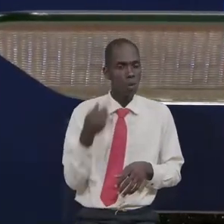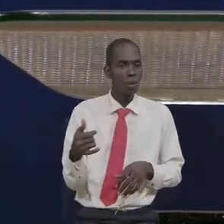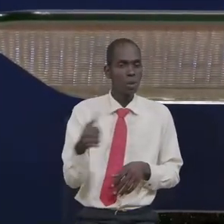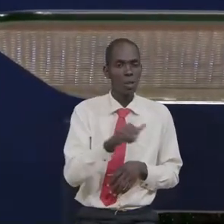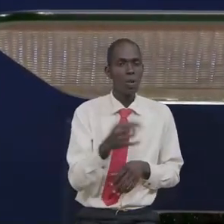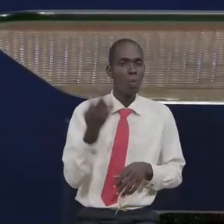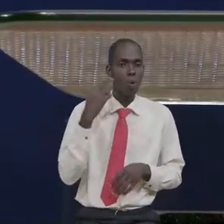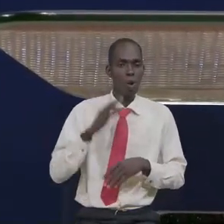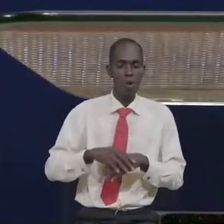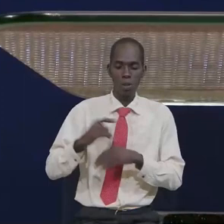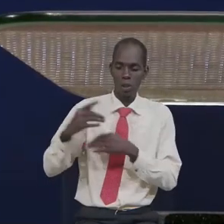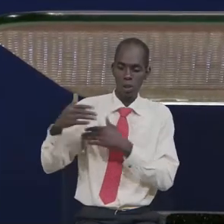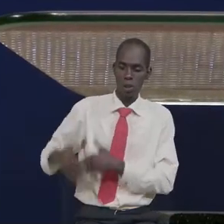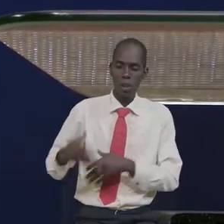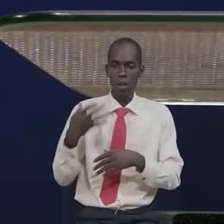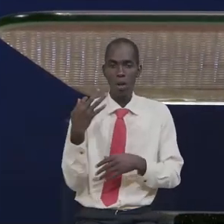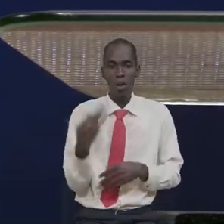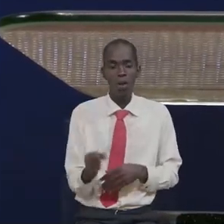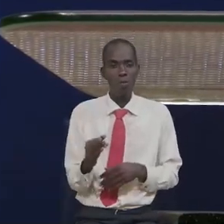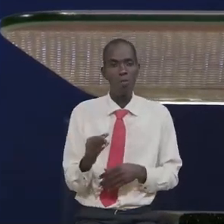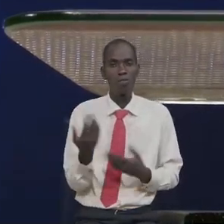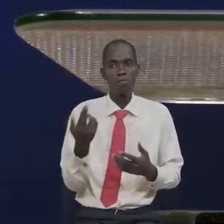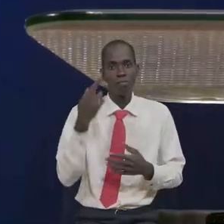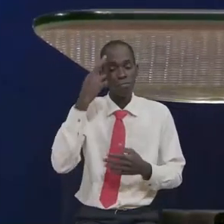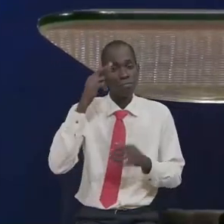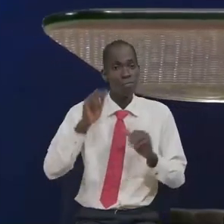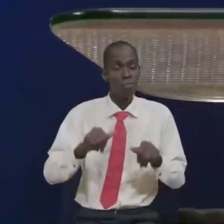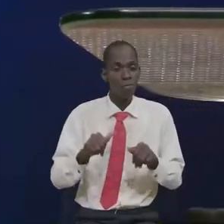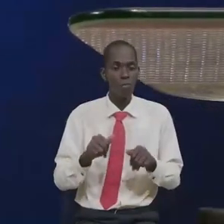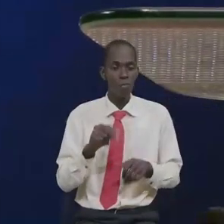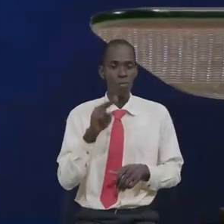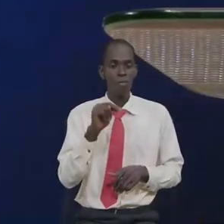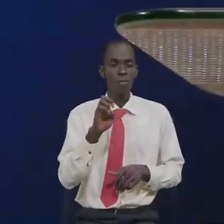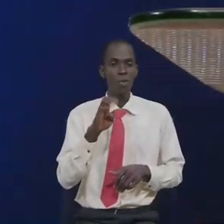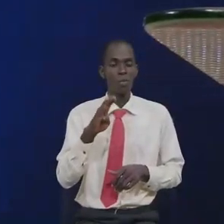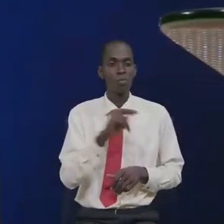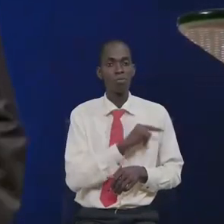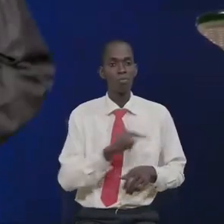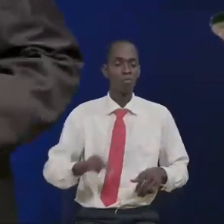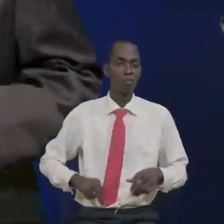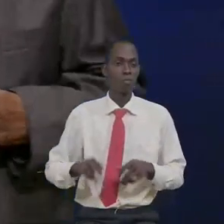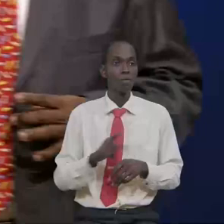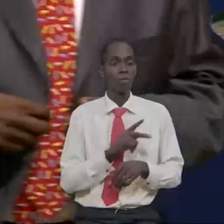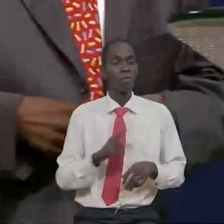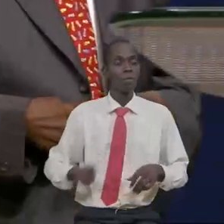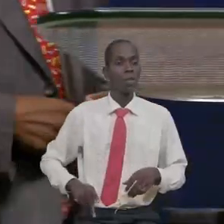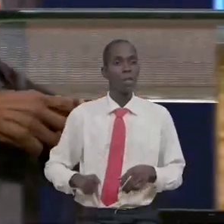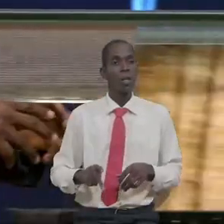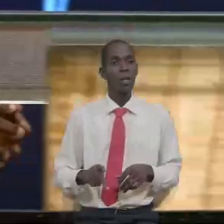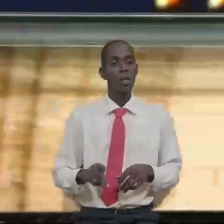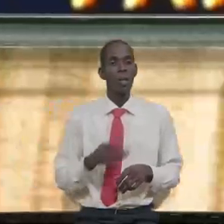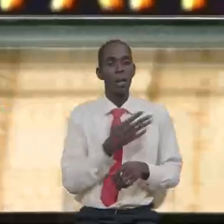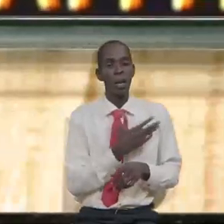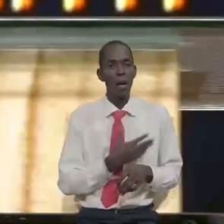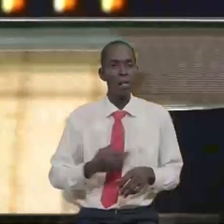du côté du Nebuchadnezzar irraisonnable, parce qu'ils sont du côté des